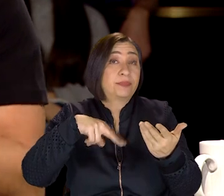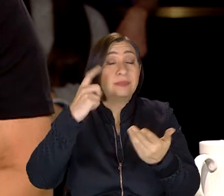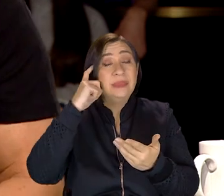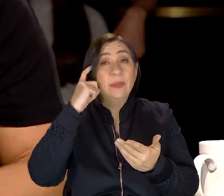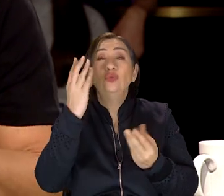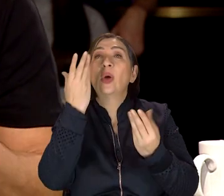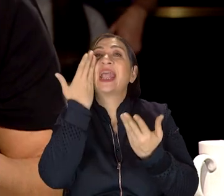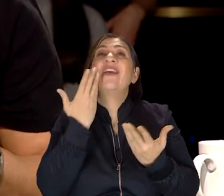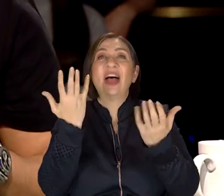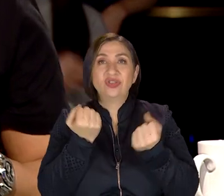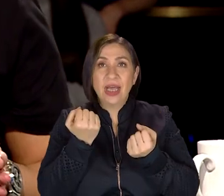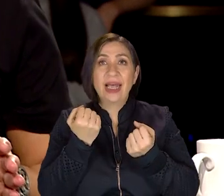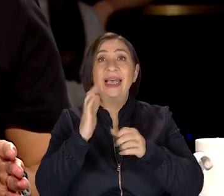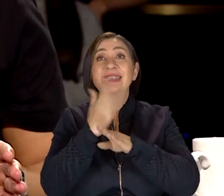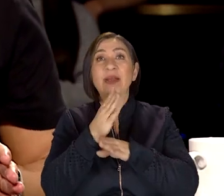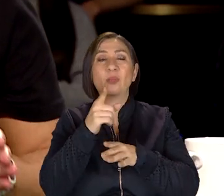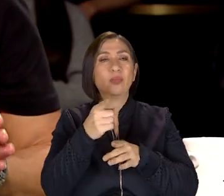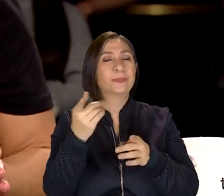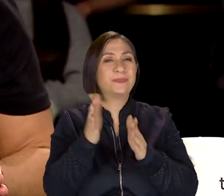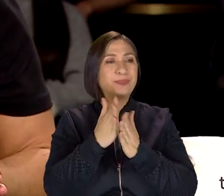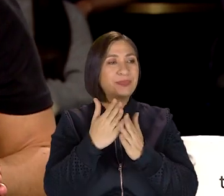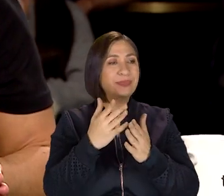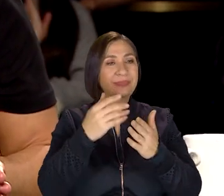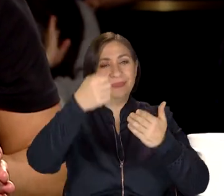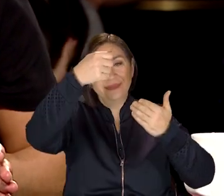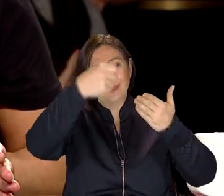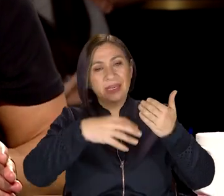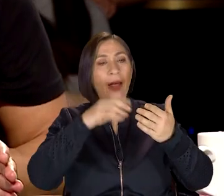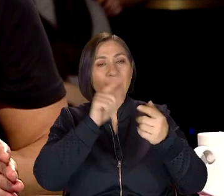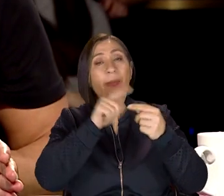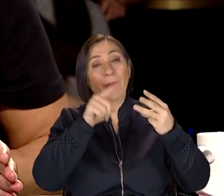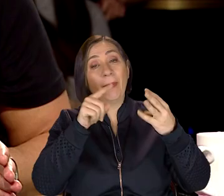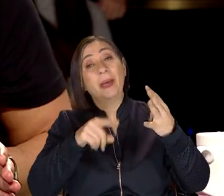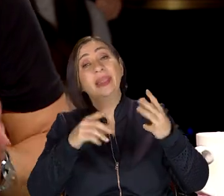Tahmin ediyorum çok keyif alacaklar. Çünkü şöyle bir kitap olmadı bu. Hani kronolojik olarak başlıyor.